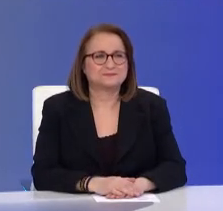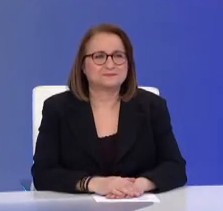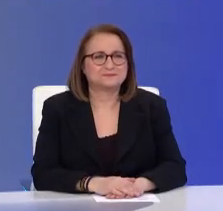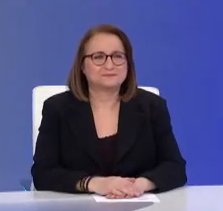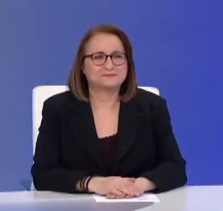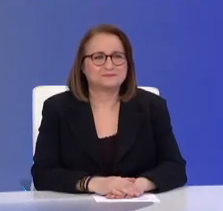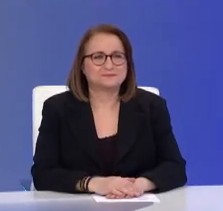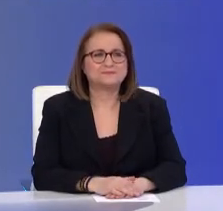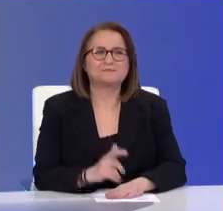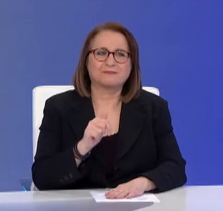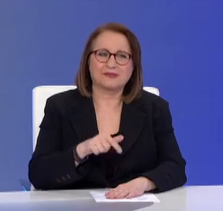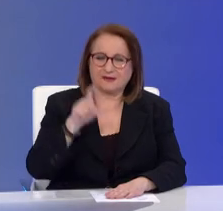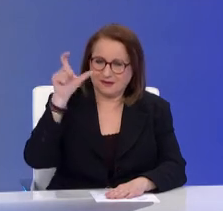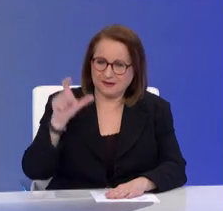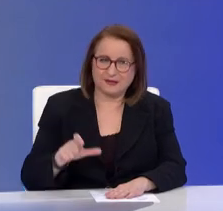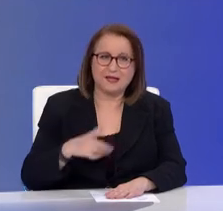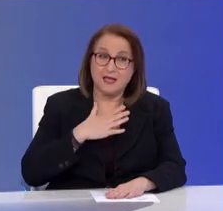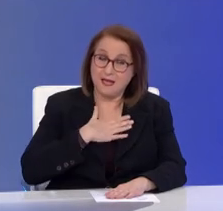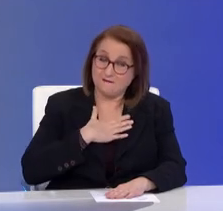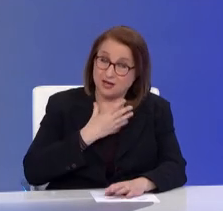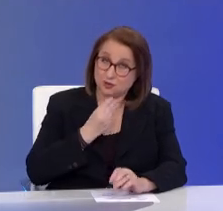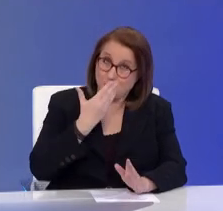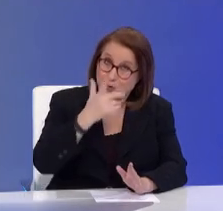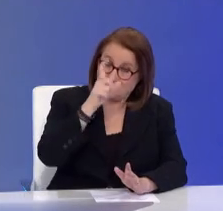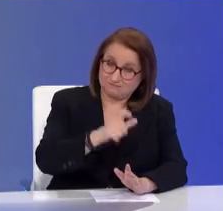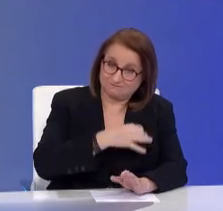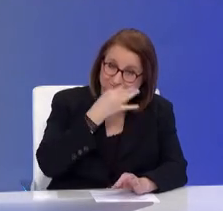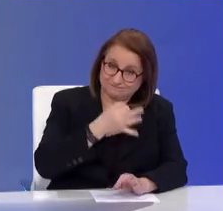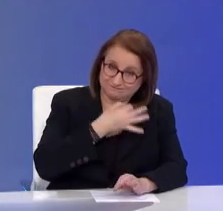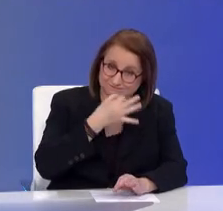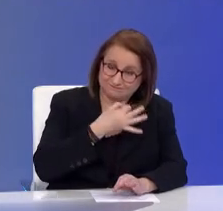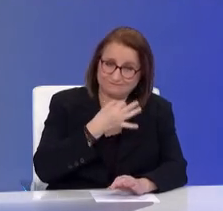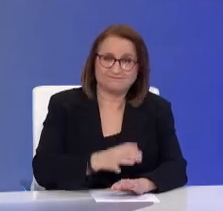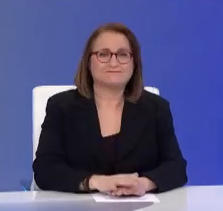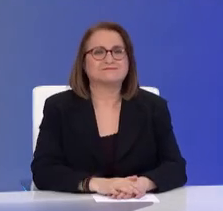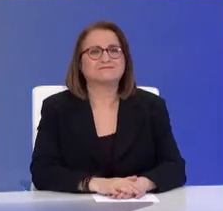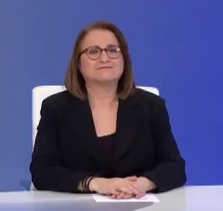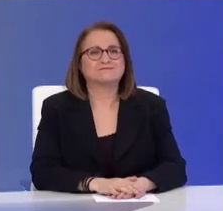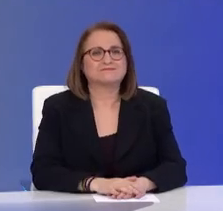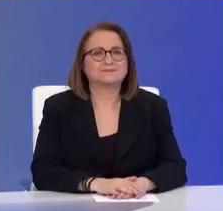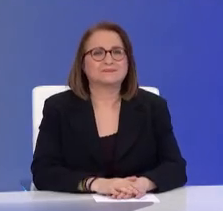Thank you, Mr. Jacques Lang. Ευχαριστούμε τον κύριο Jacques Lang.